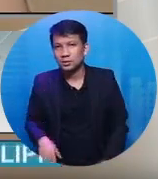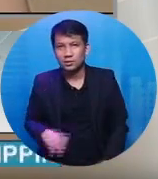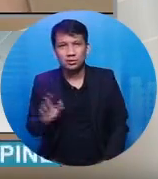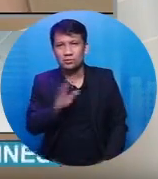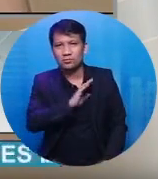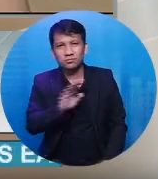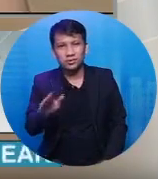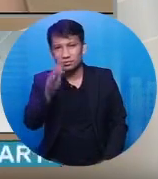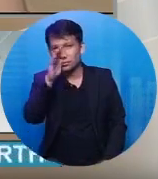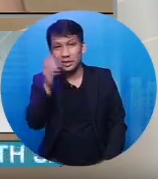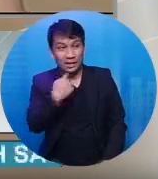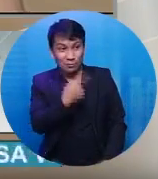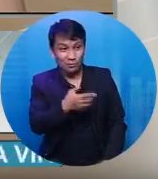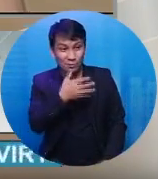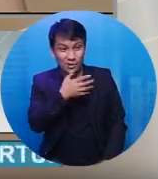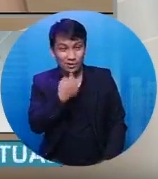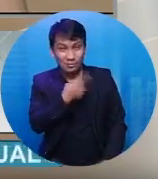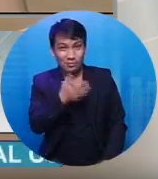akong pakialam.